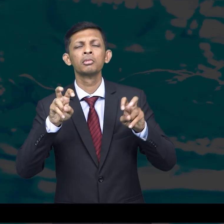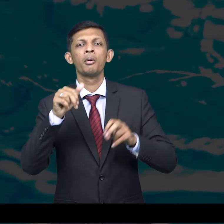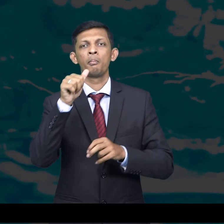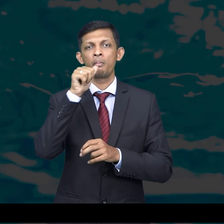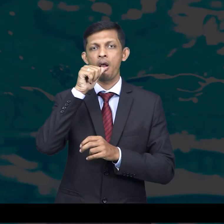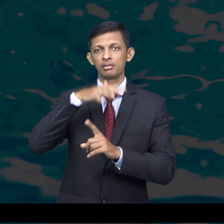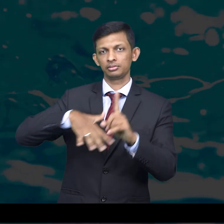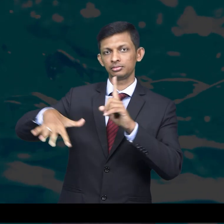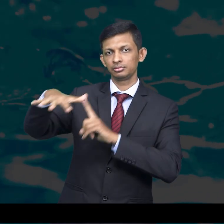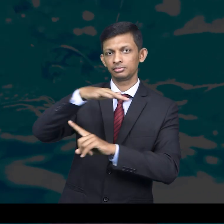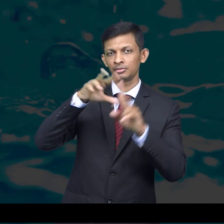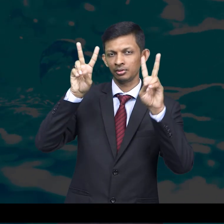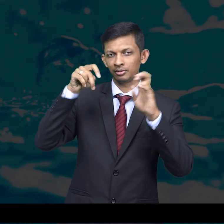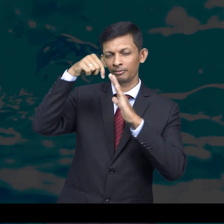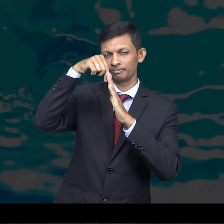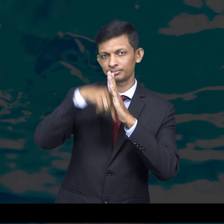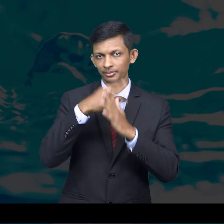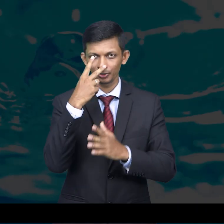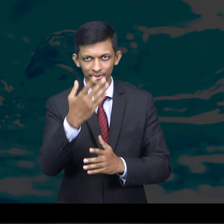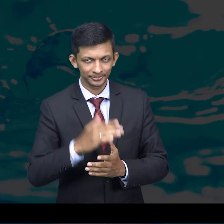पानी के स्रोत।